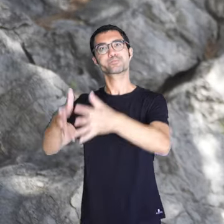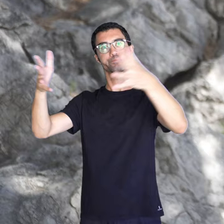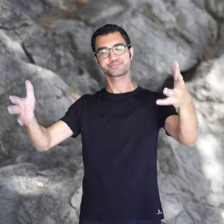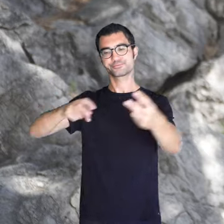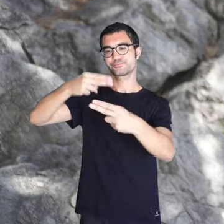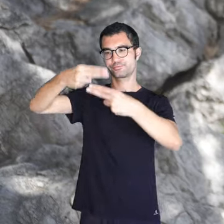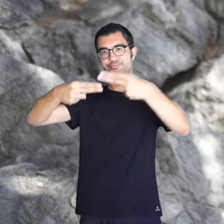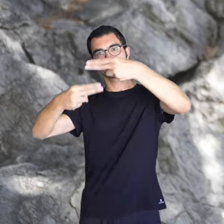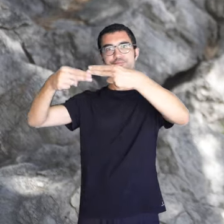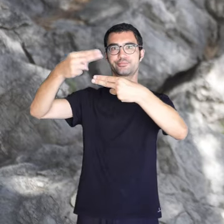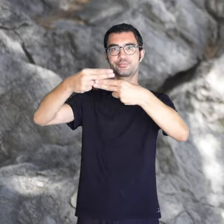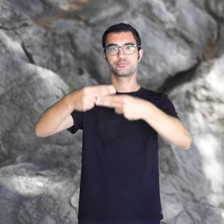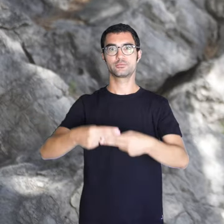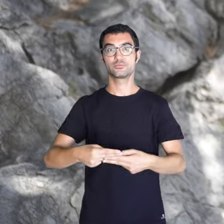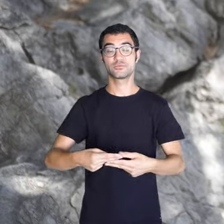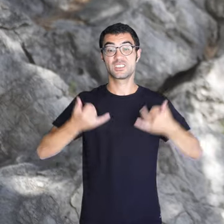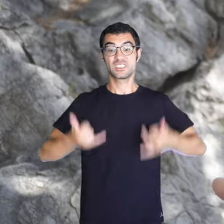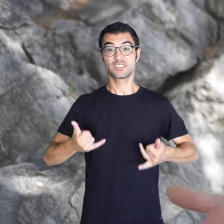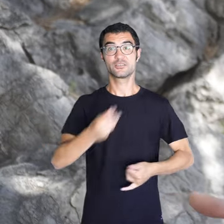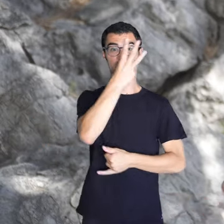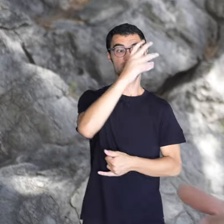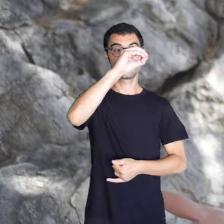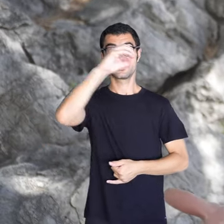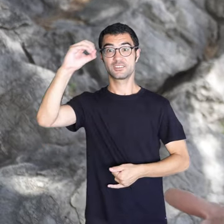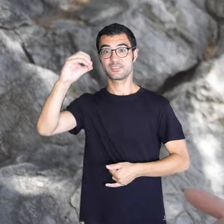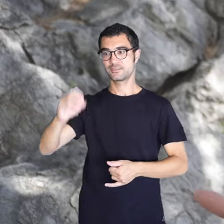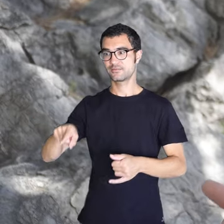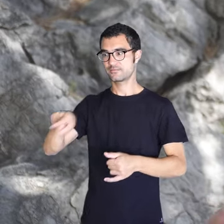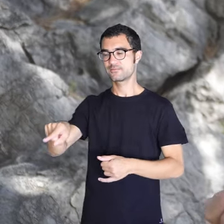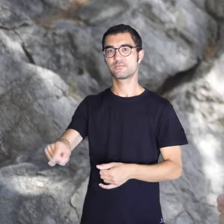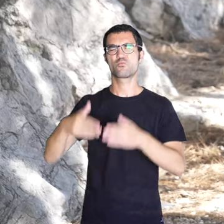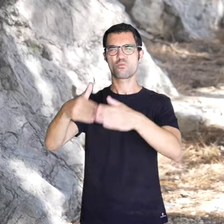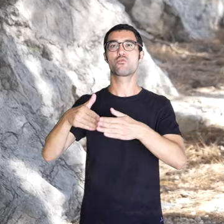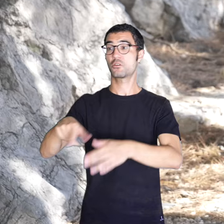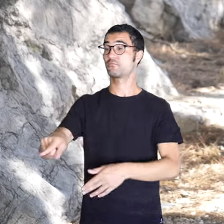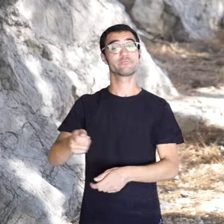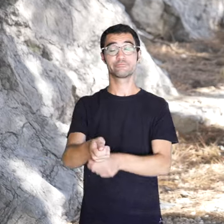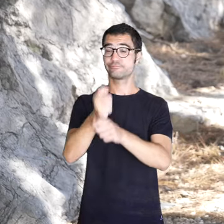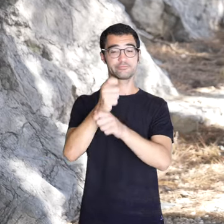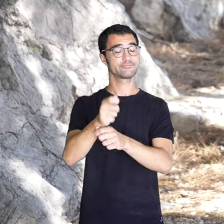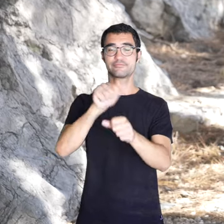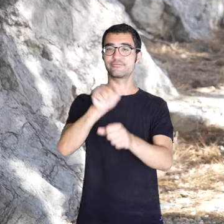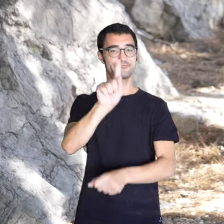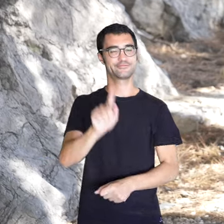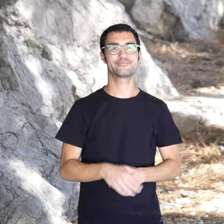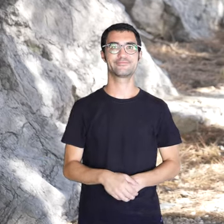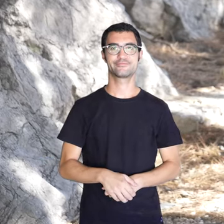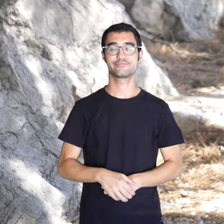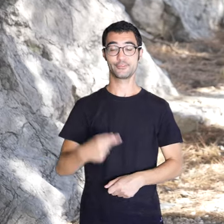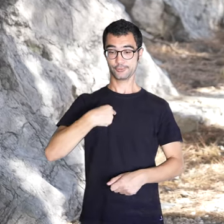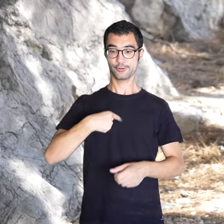però ara són 300 barques que estan en el port. O sigui que és molt. En això s'explica que no s'ha mogut. Abans